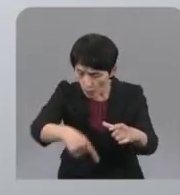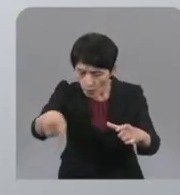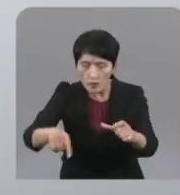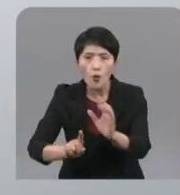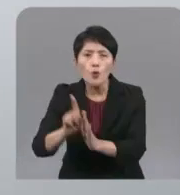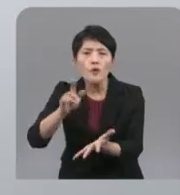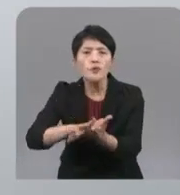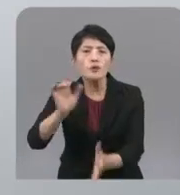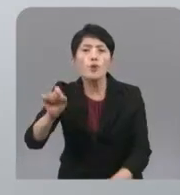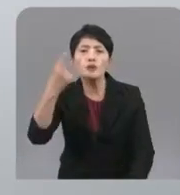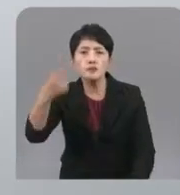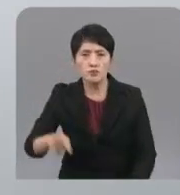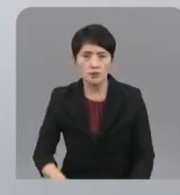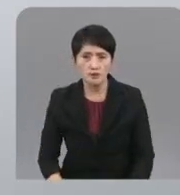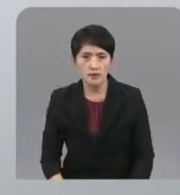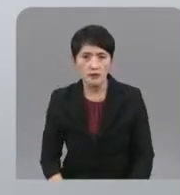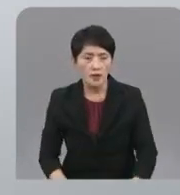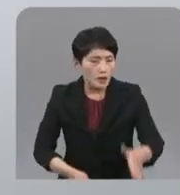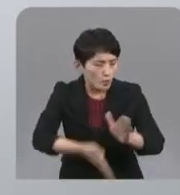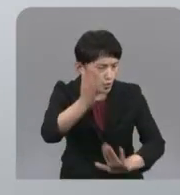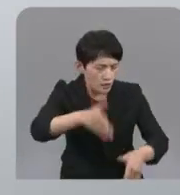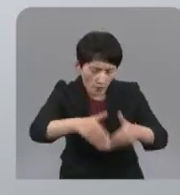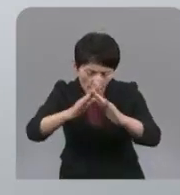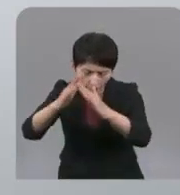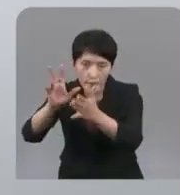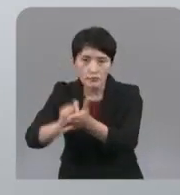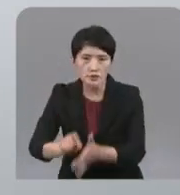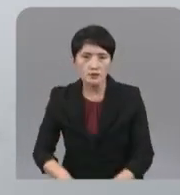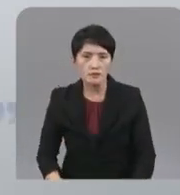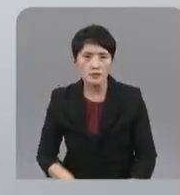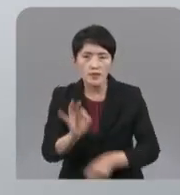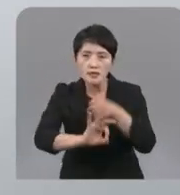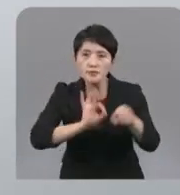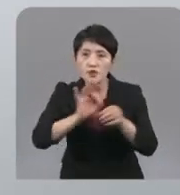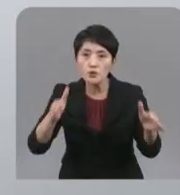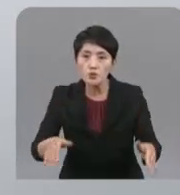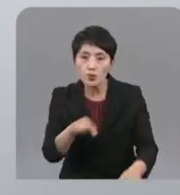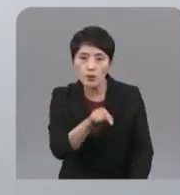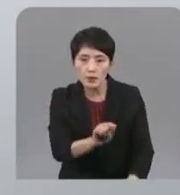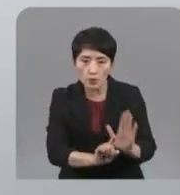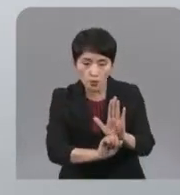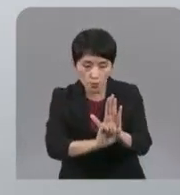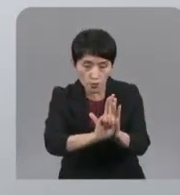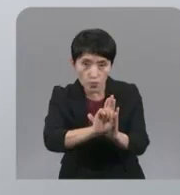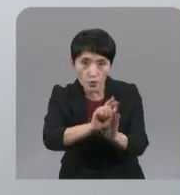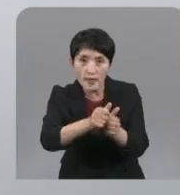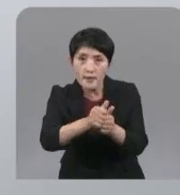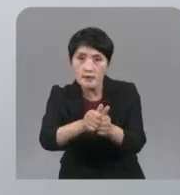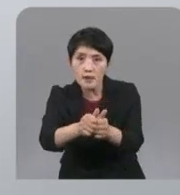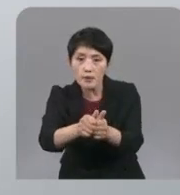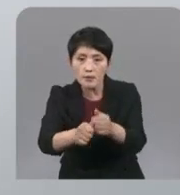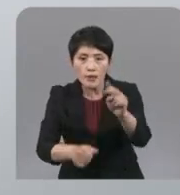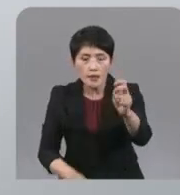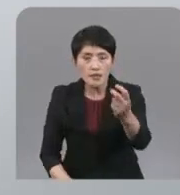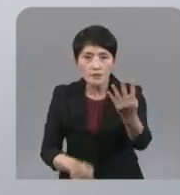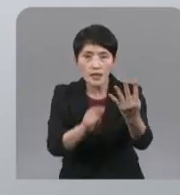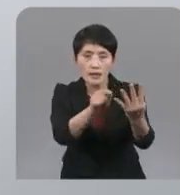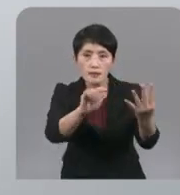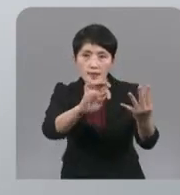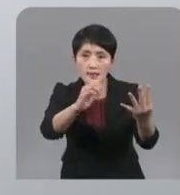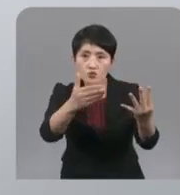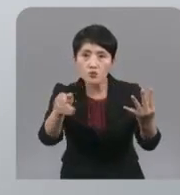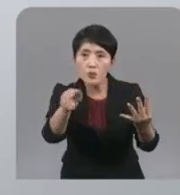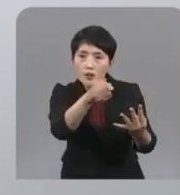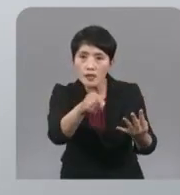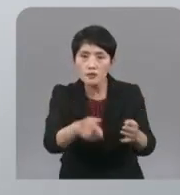thành phố trong chu tỉnh Bắc Trung trong tăng 1,7 ngày cao hơn mức tăng 1,1 ngày của thành phố lớn petrol nhiệt độ bình quân trong